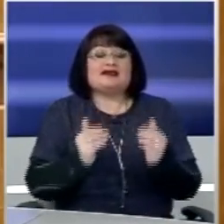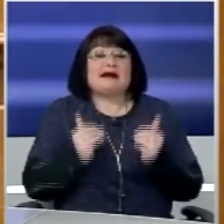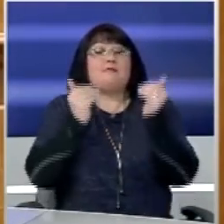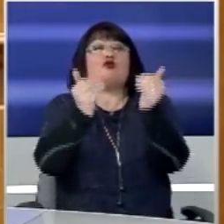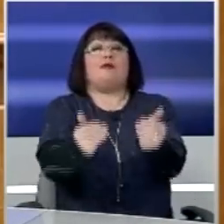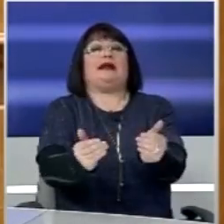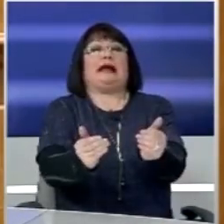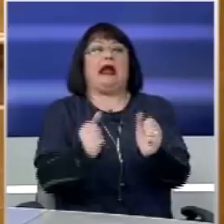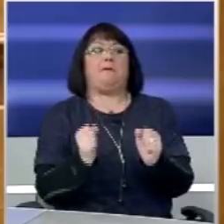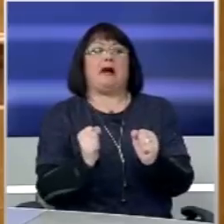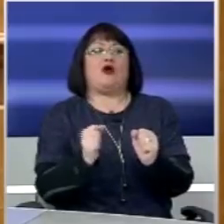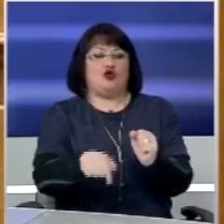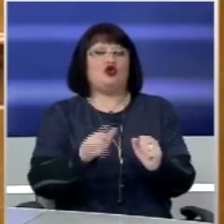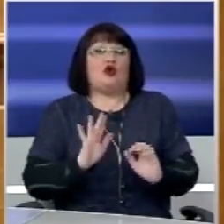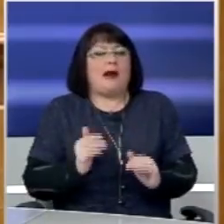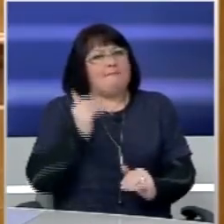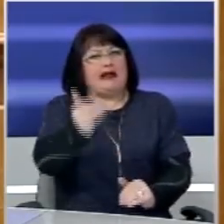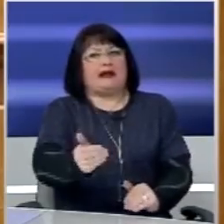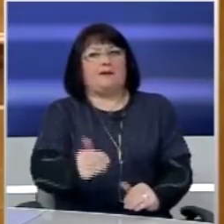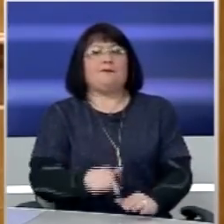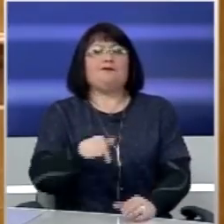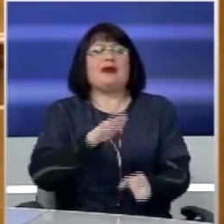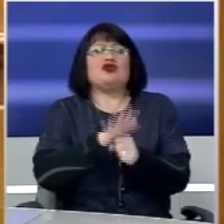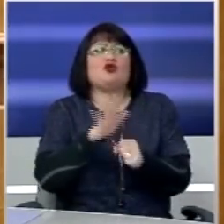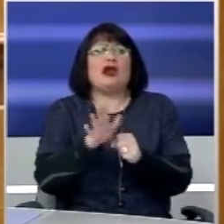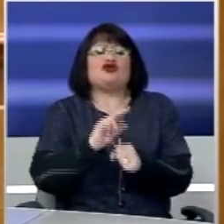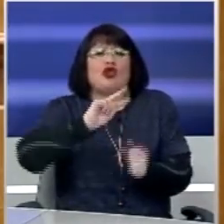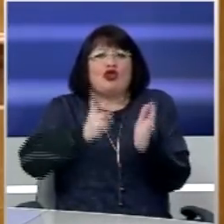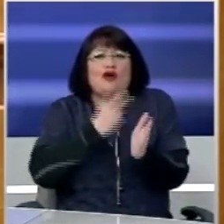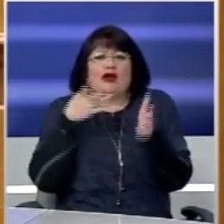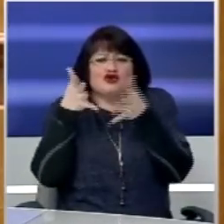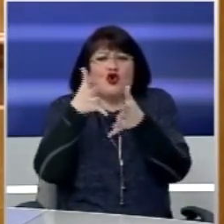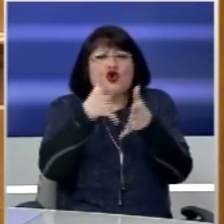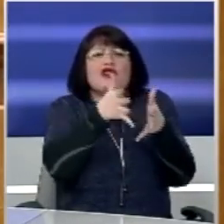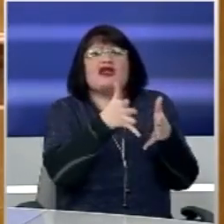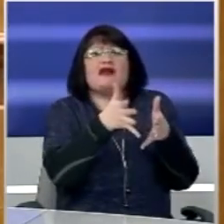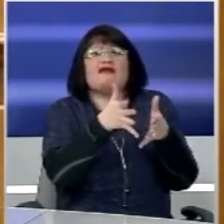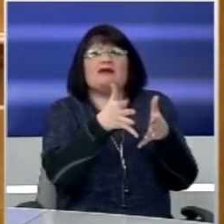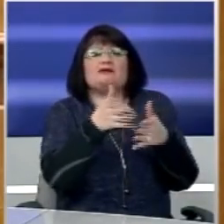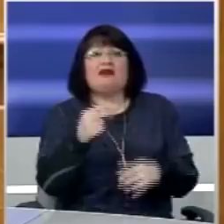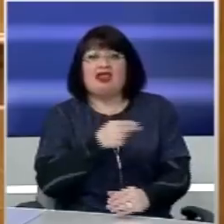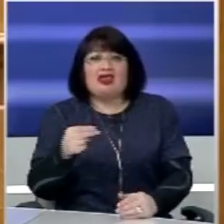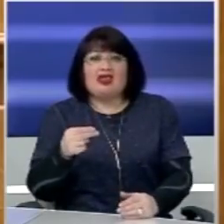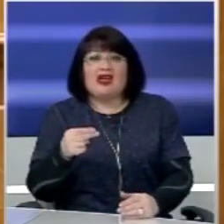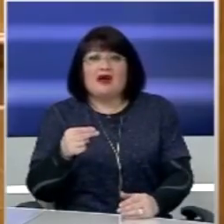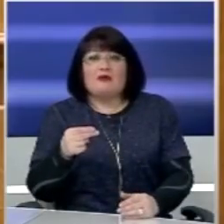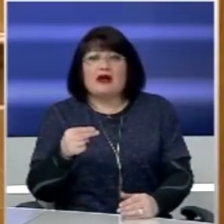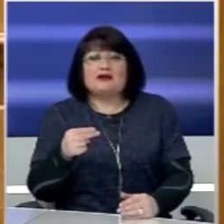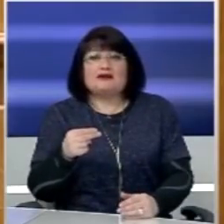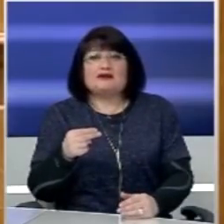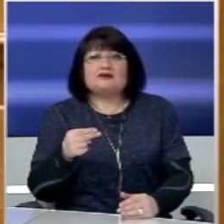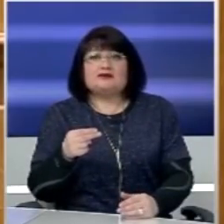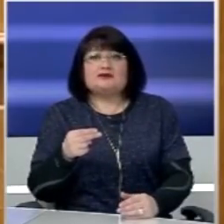συμφωνίας. Και εδώ πρόκειται για τουλάχιστον διπλή κοροϊδία, αφού δεν βάζει ζήτημα ούτε αναστολής καν